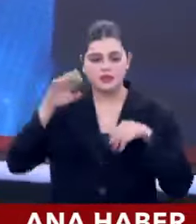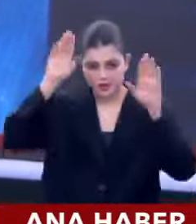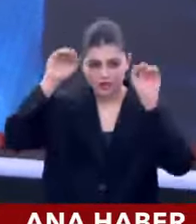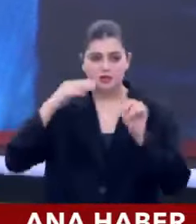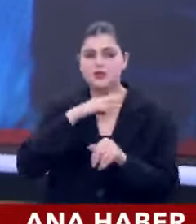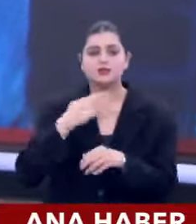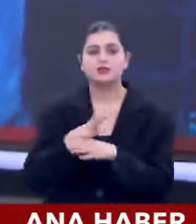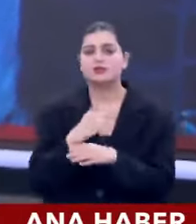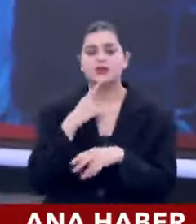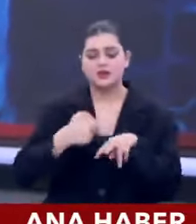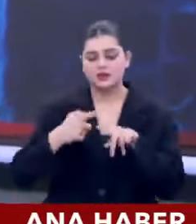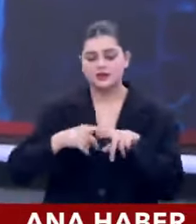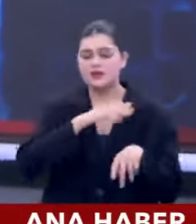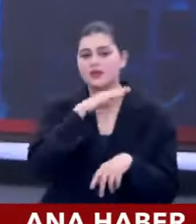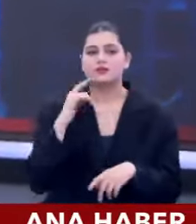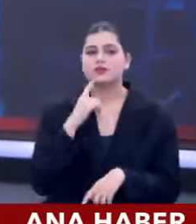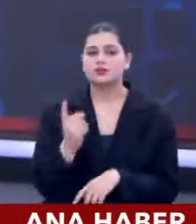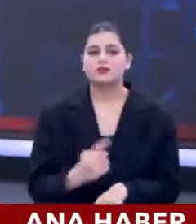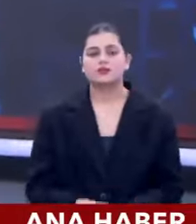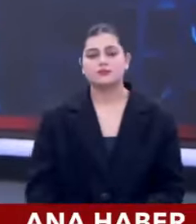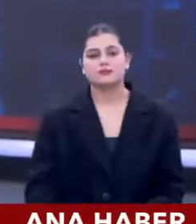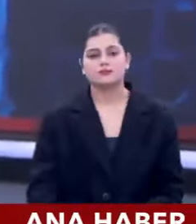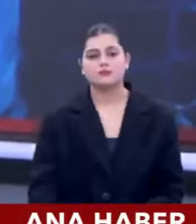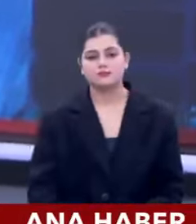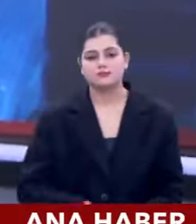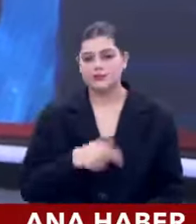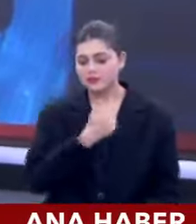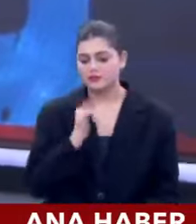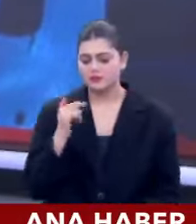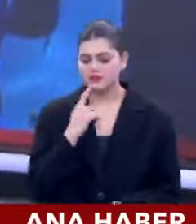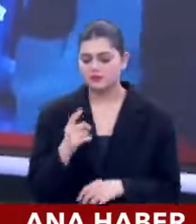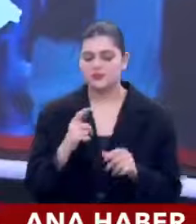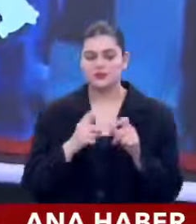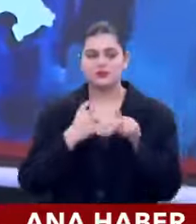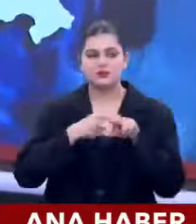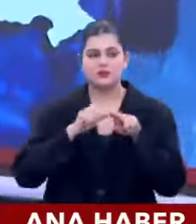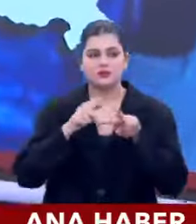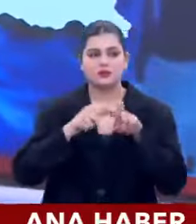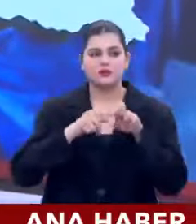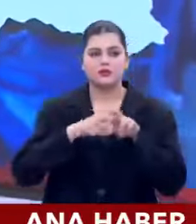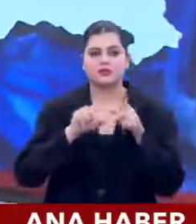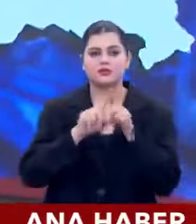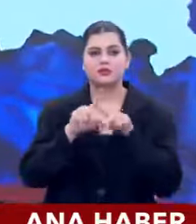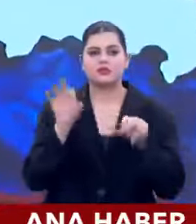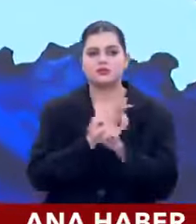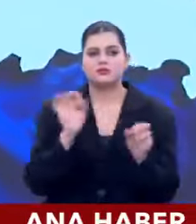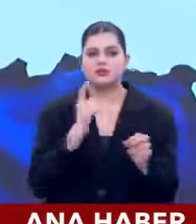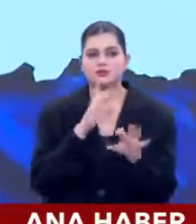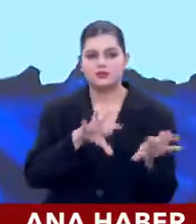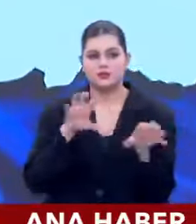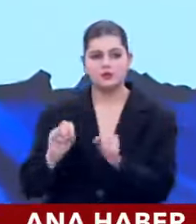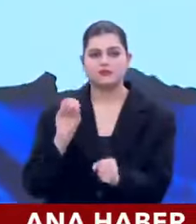eti ne eti at eti ve en nihayetinde 700 kilogramla Sakarya'nın Hendek ilçesinde Jandarma tarafından